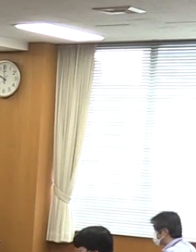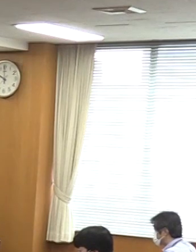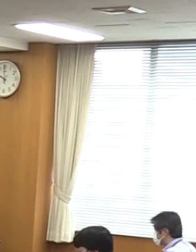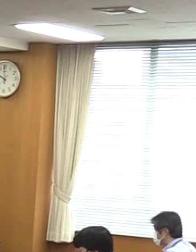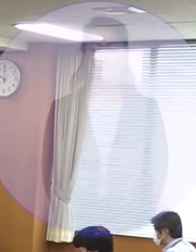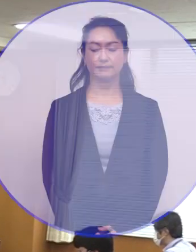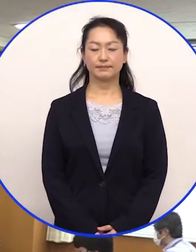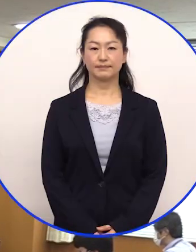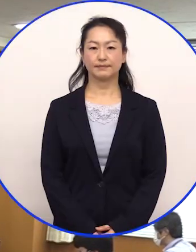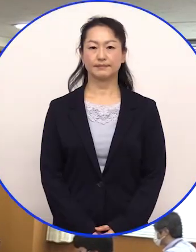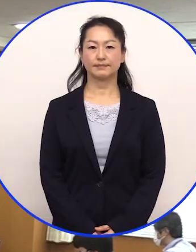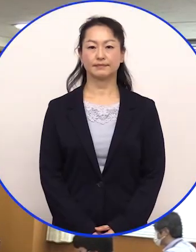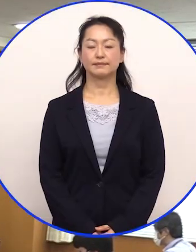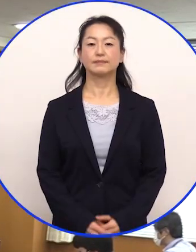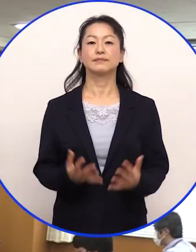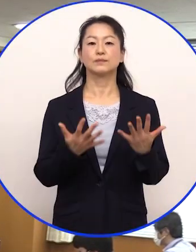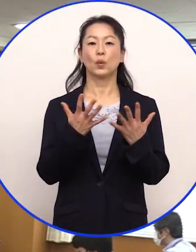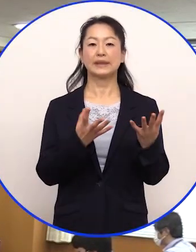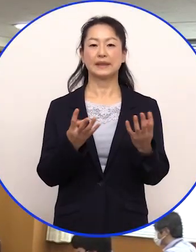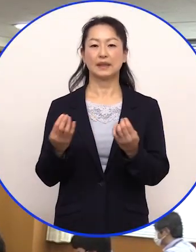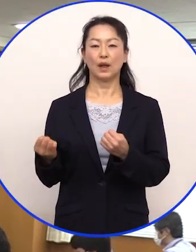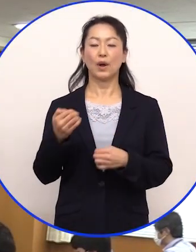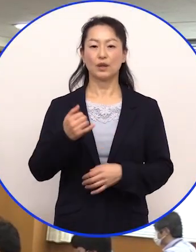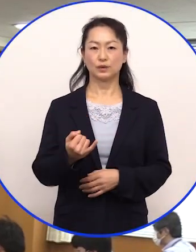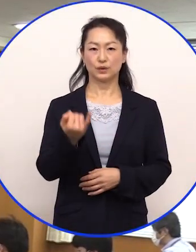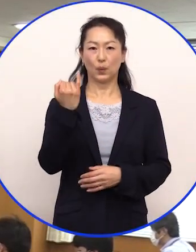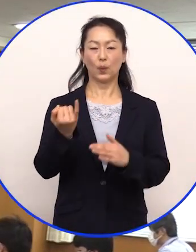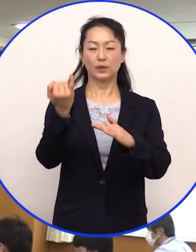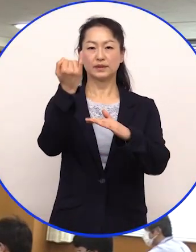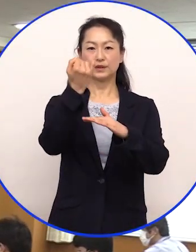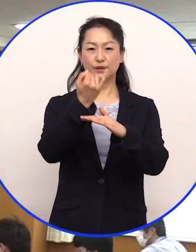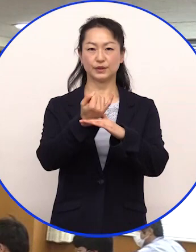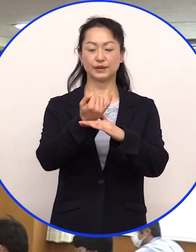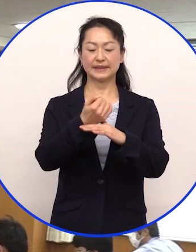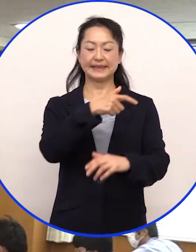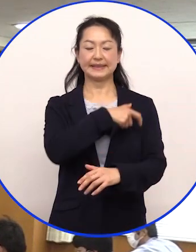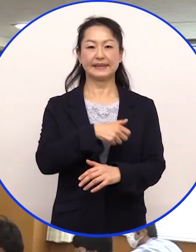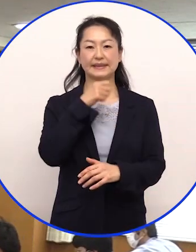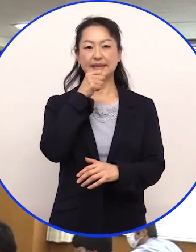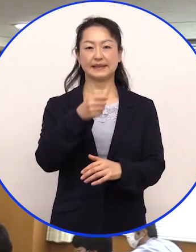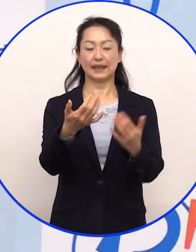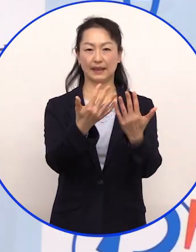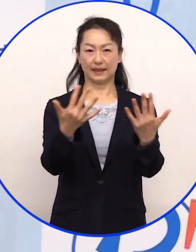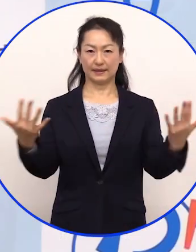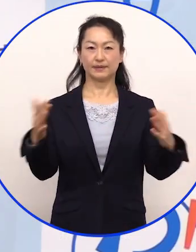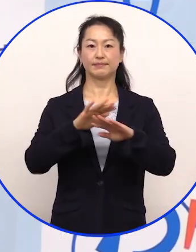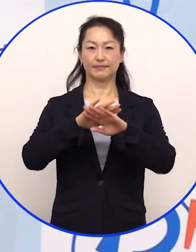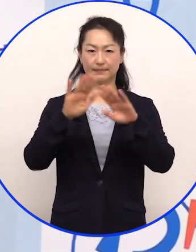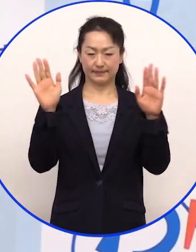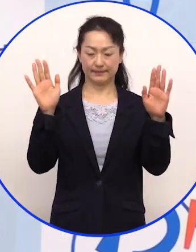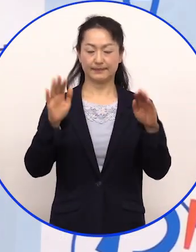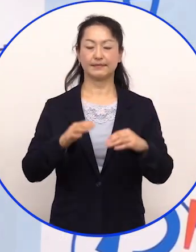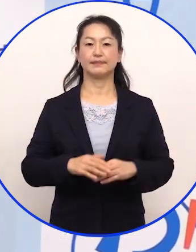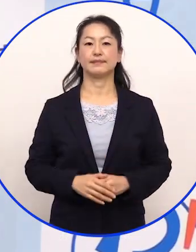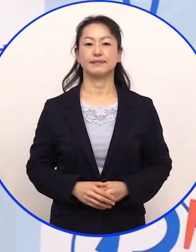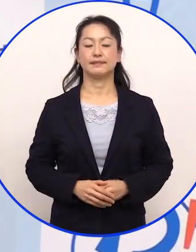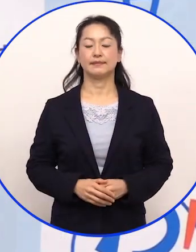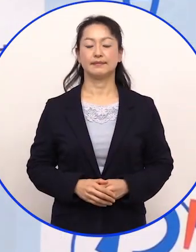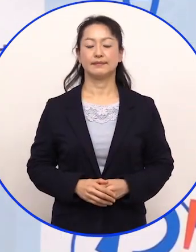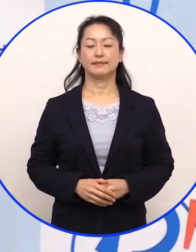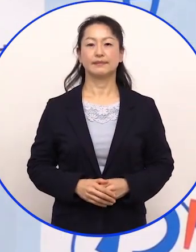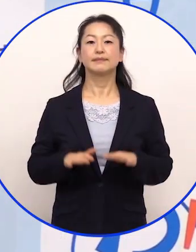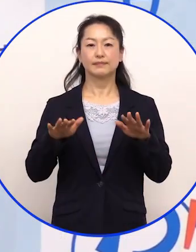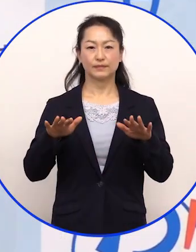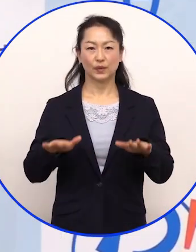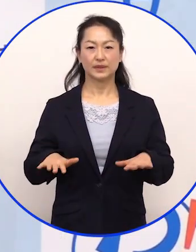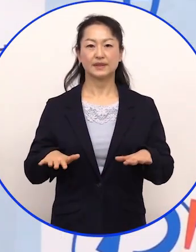それでは改めまして森澤区長就任記者会見を始めます。 はい、本